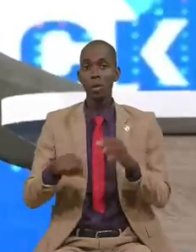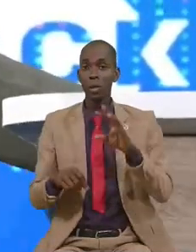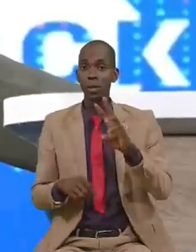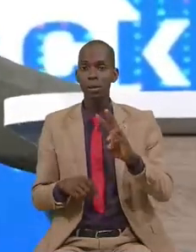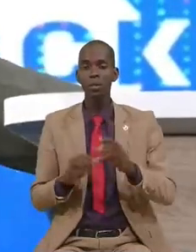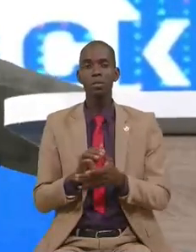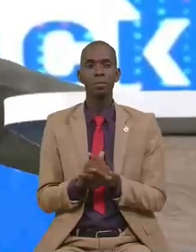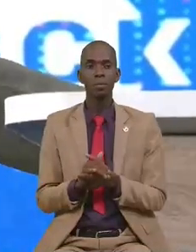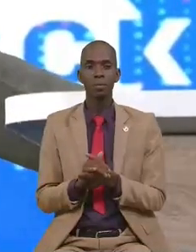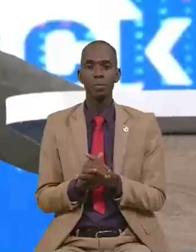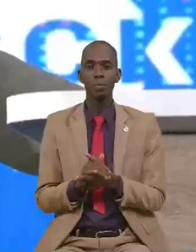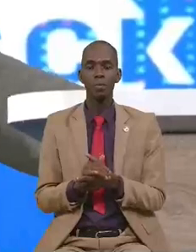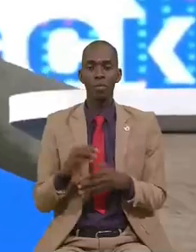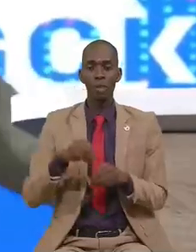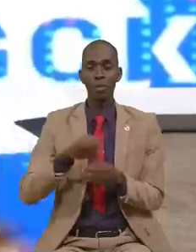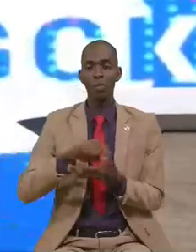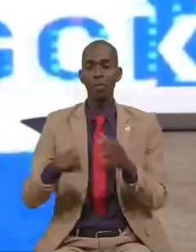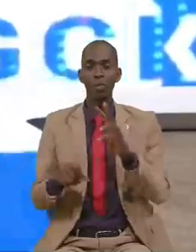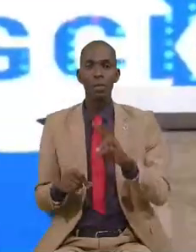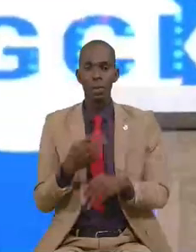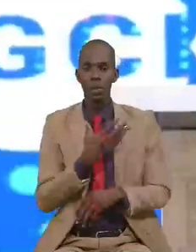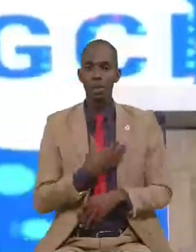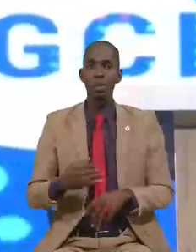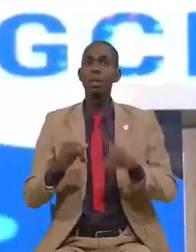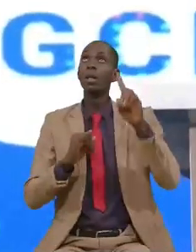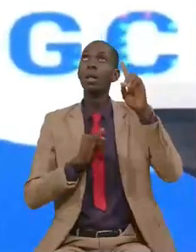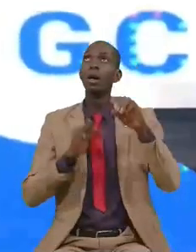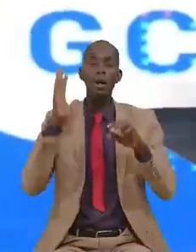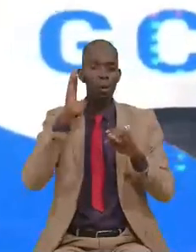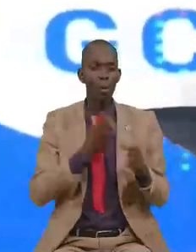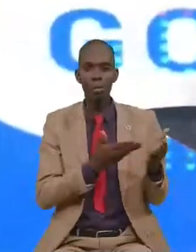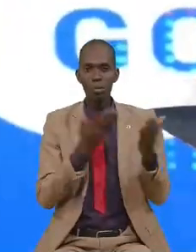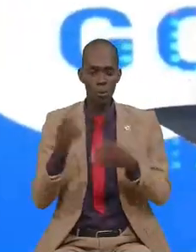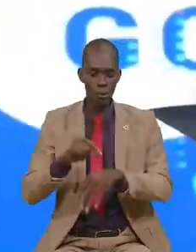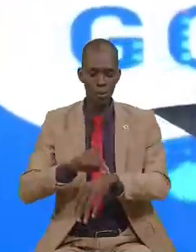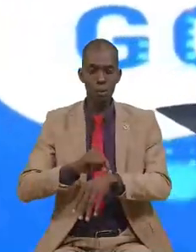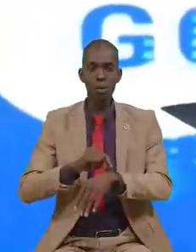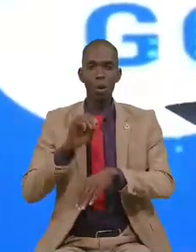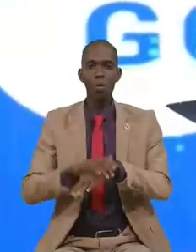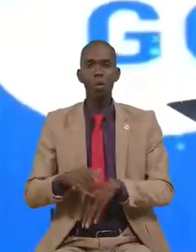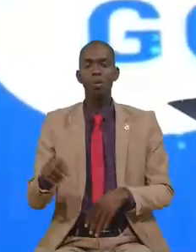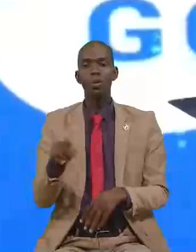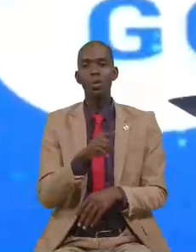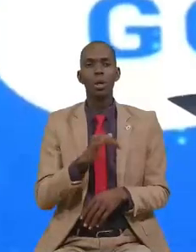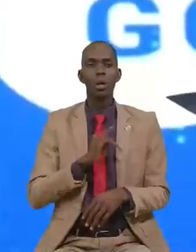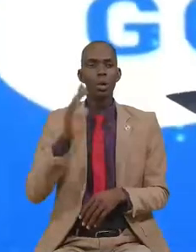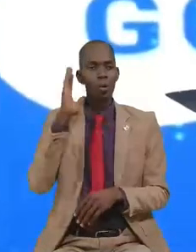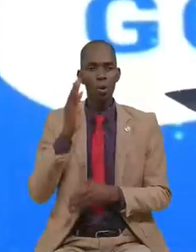vous donnerai des nerfs. Je ferai croître sur vous de la